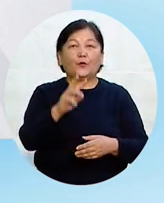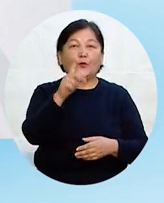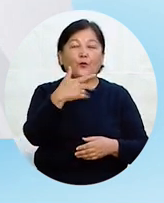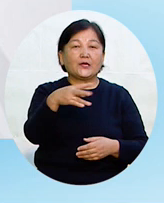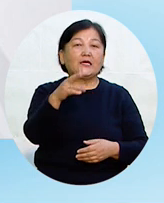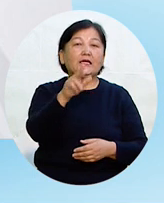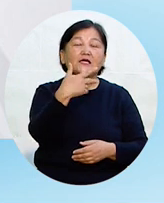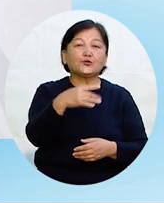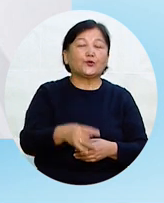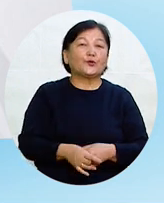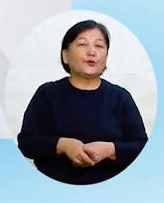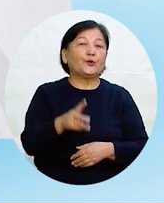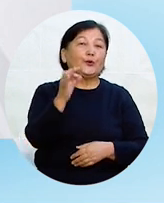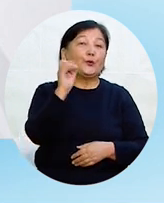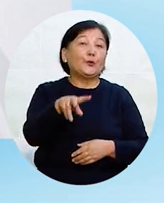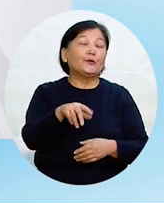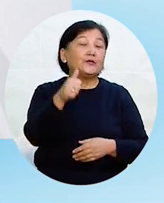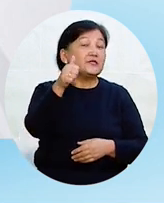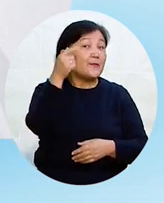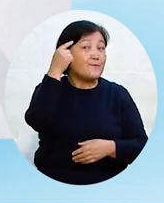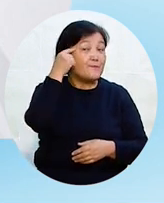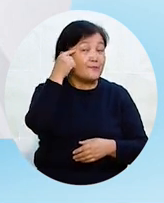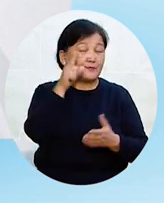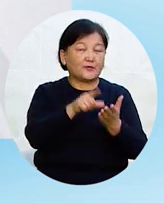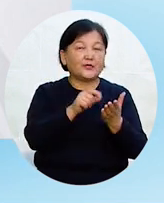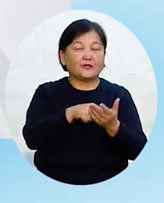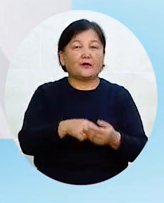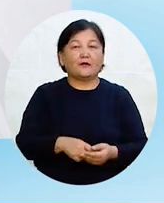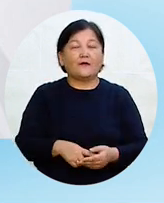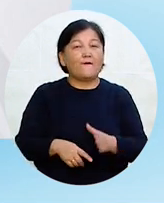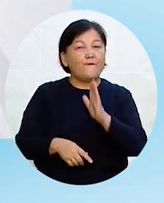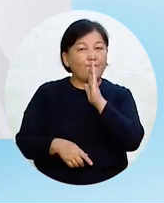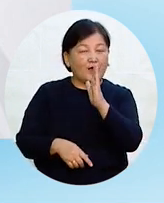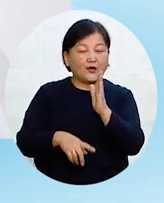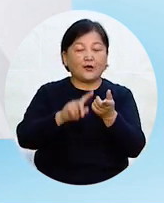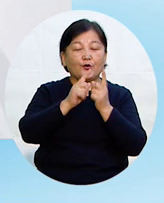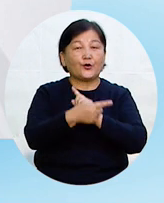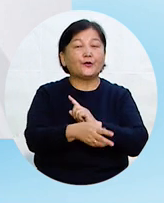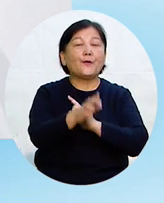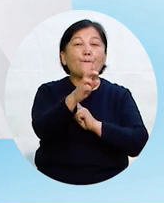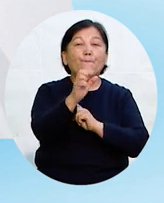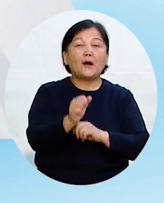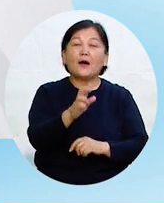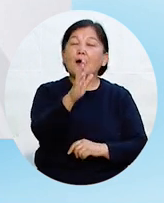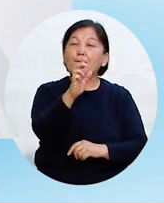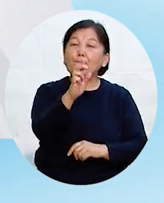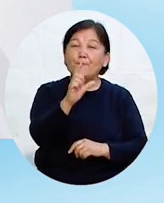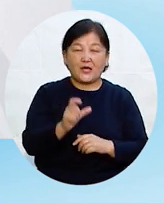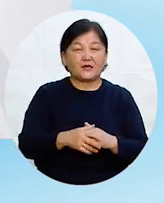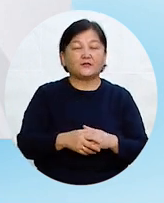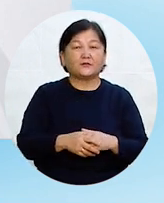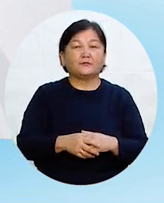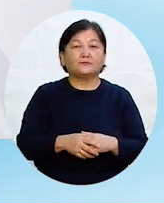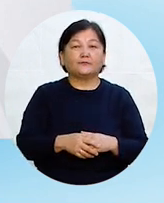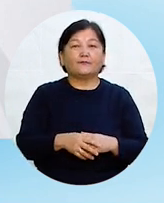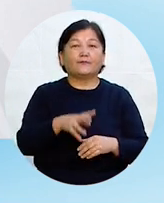буюу үеийн хуулийг маш сайн мэдхэн монгол бичгээр зөв бичих хамгийн суур үндэс болдог гэдгийг хүүхдүүдээ сайн анхаараарай. За мэдв гэдэг